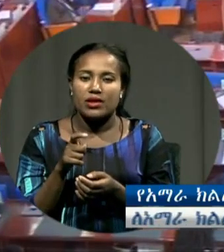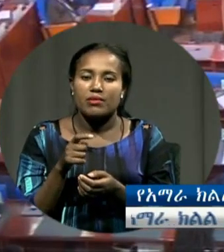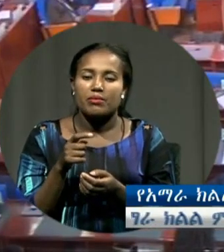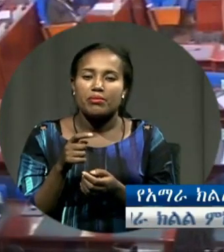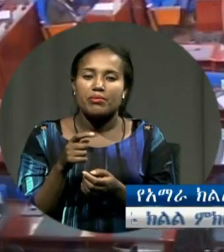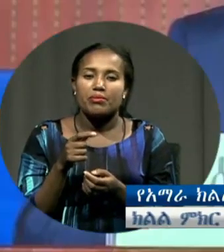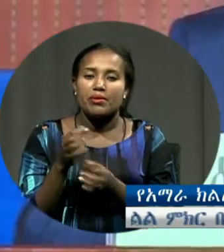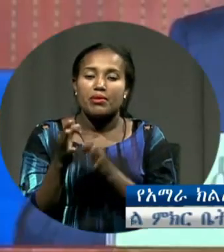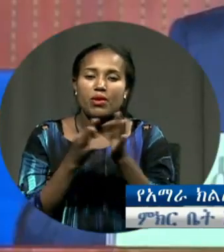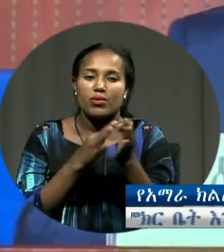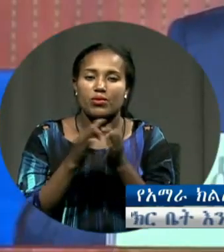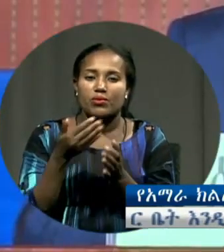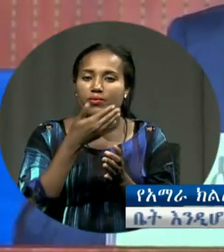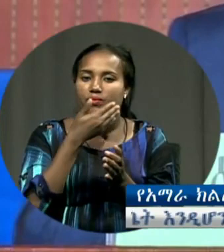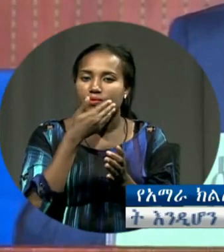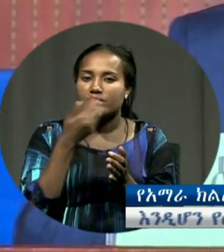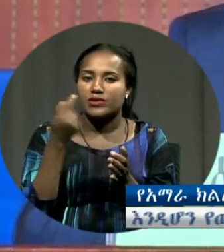የተሻለ መረጃ